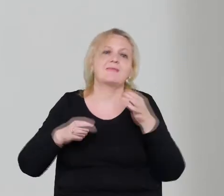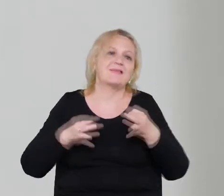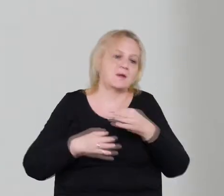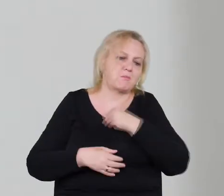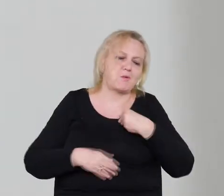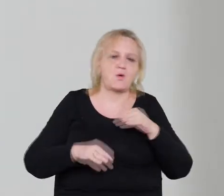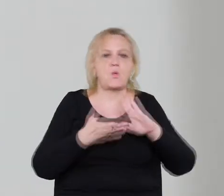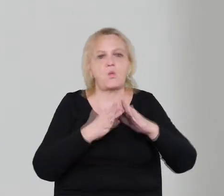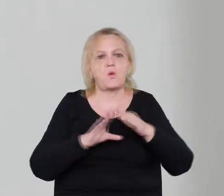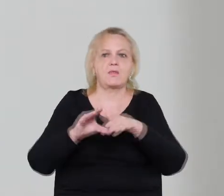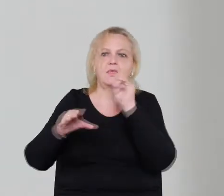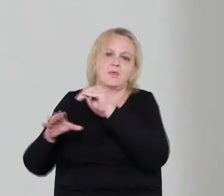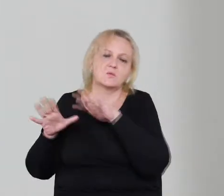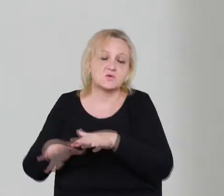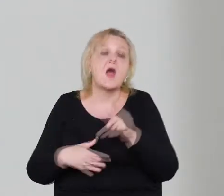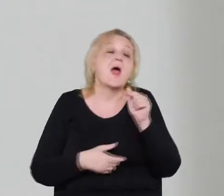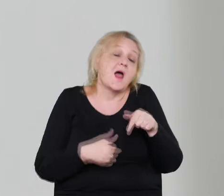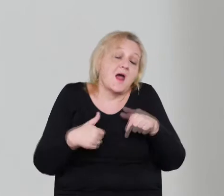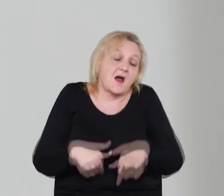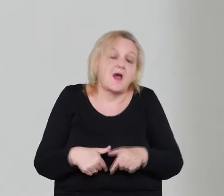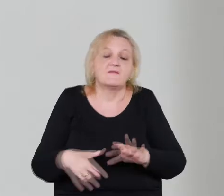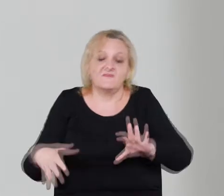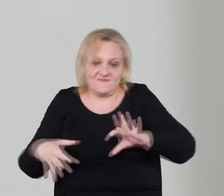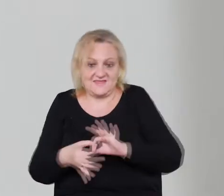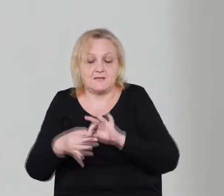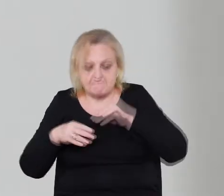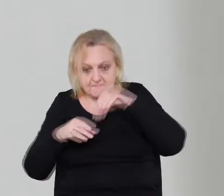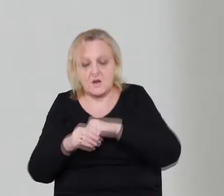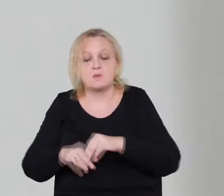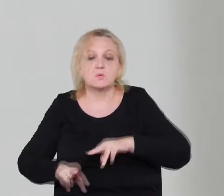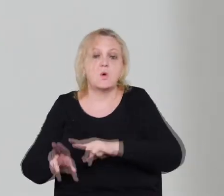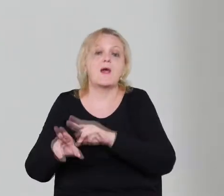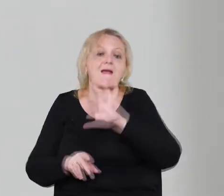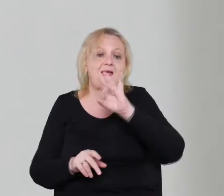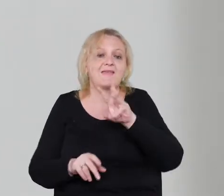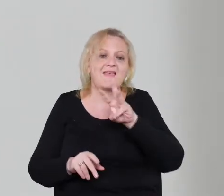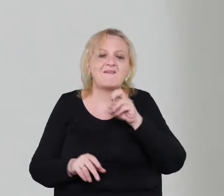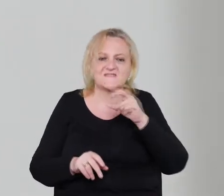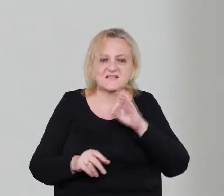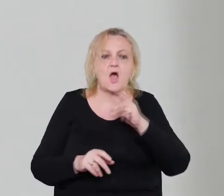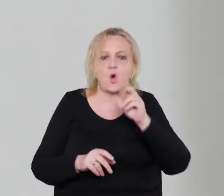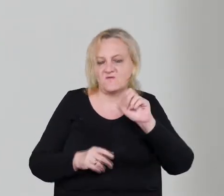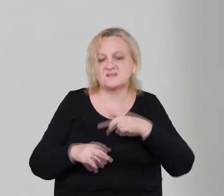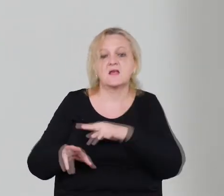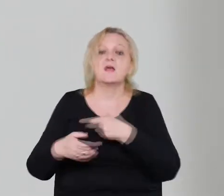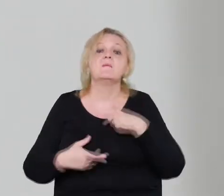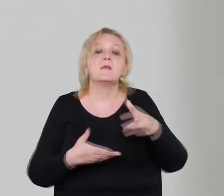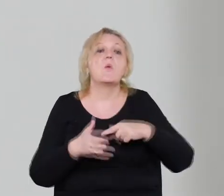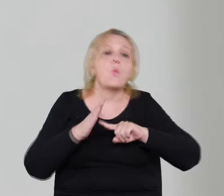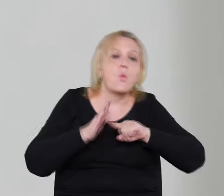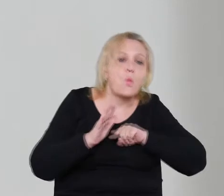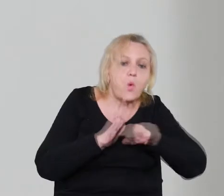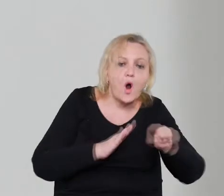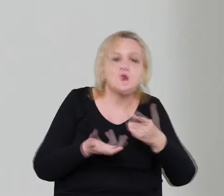różnych układów Natomiast w ramach konwencji genewskiej is również coś takiego jak procedura przyznawania statusu uchodźcy czy procedura ubiegania